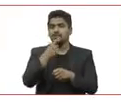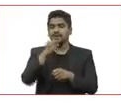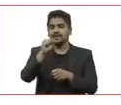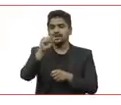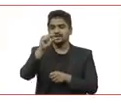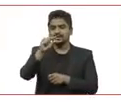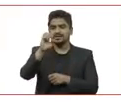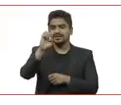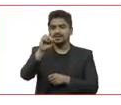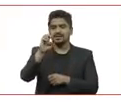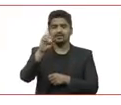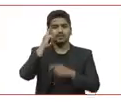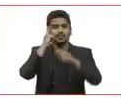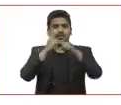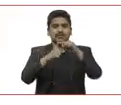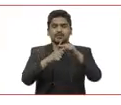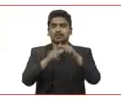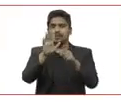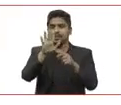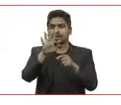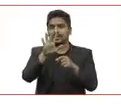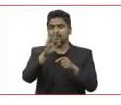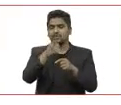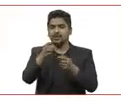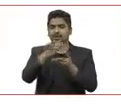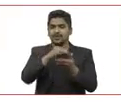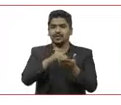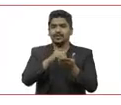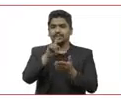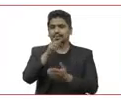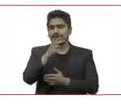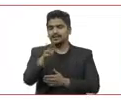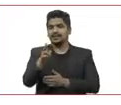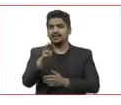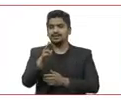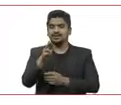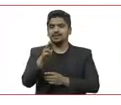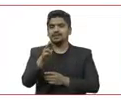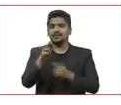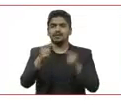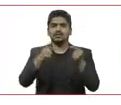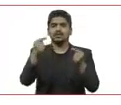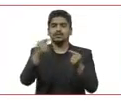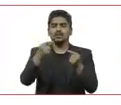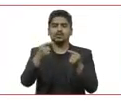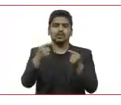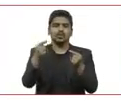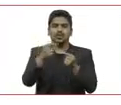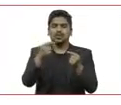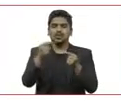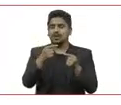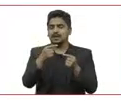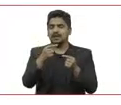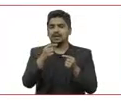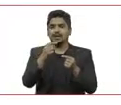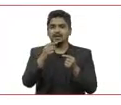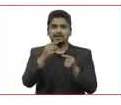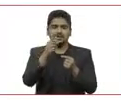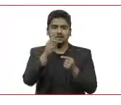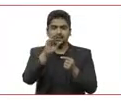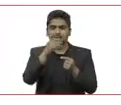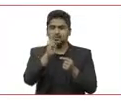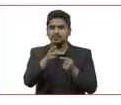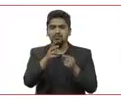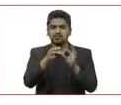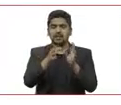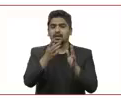जिन पोजिटिभ भएका 5वटा मध्ये 1 जनाको सिक्वेन्सिङ स्याम्पलको इनएडिक्वेसीले हुन सकेन भन्ने रिपोर्ट प्राप्त भयो